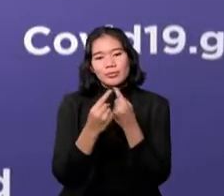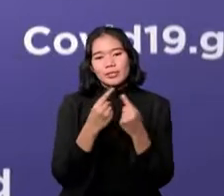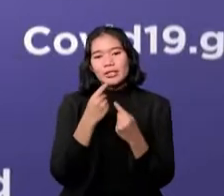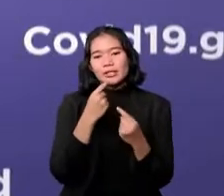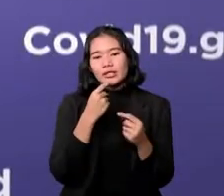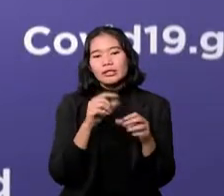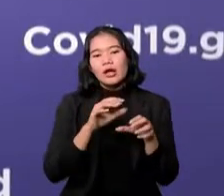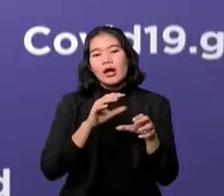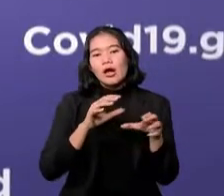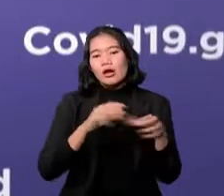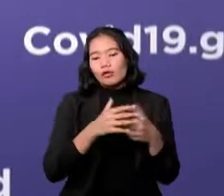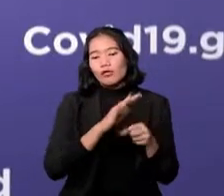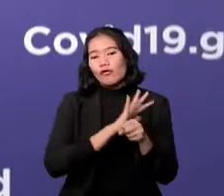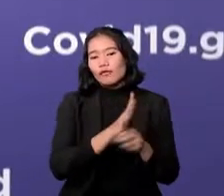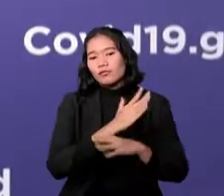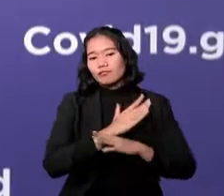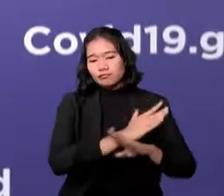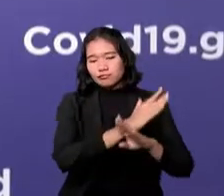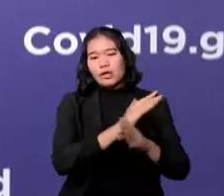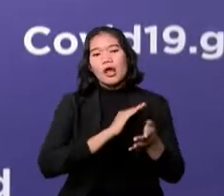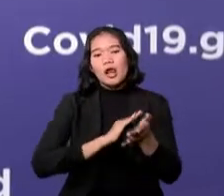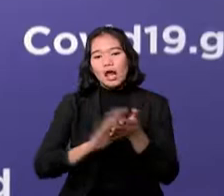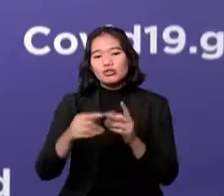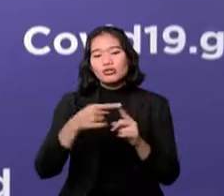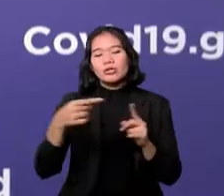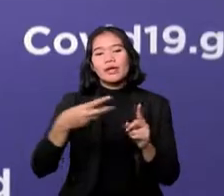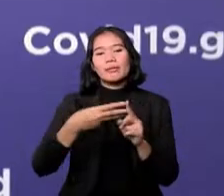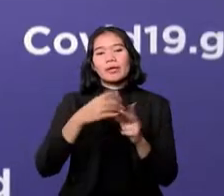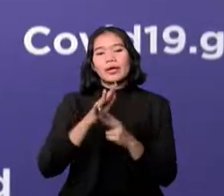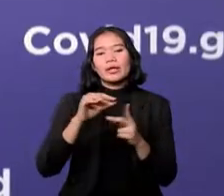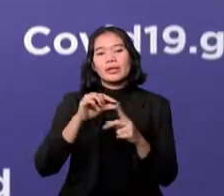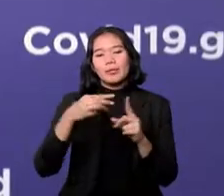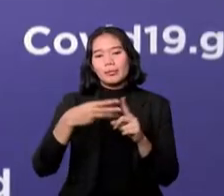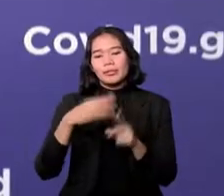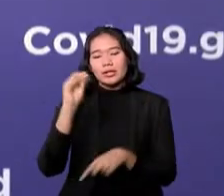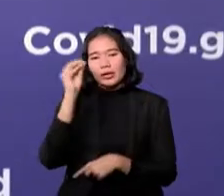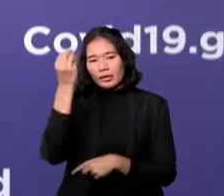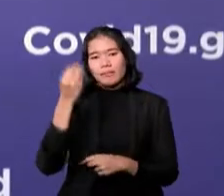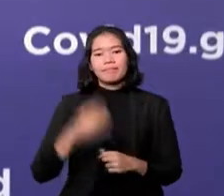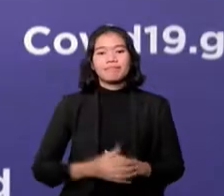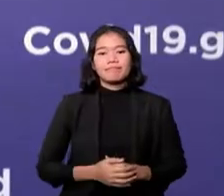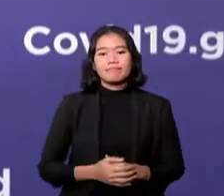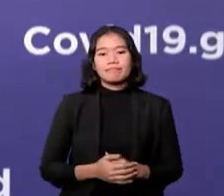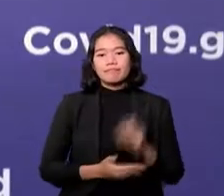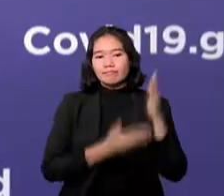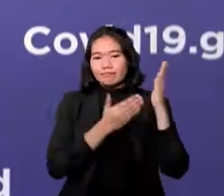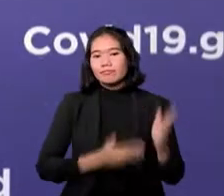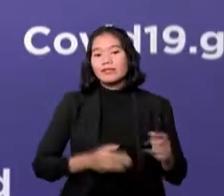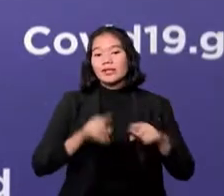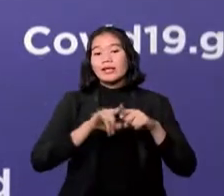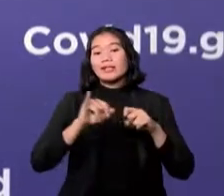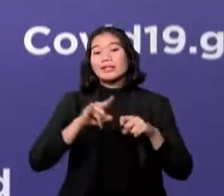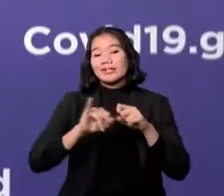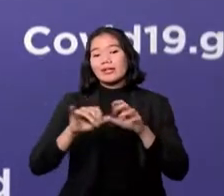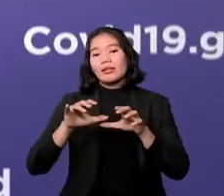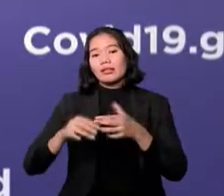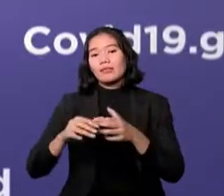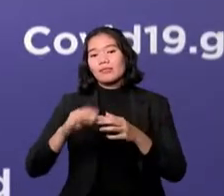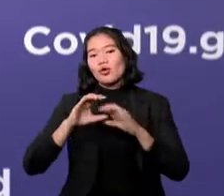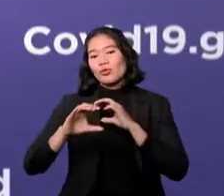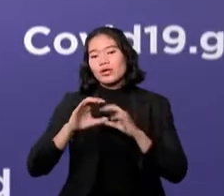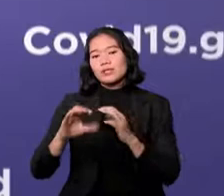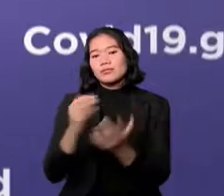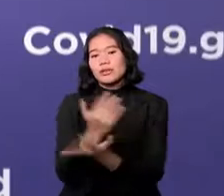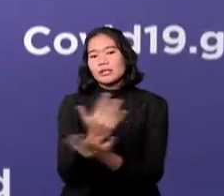penanganan COVID-19 yang disiarkan secara langsung dari Geraha BNPB Jalan Pramuka Jakarta. Saya Kiki Rizky Kasyafitri dari Tim Komunikasi